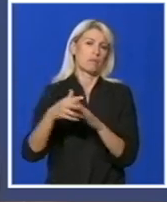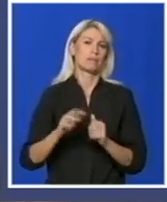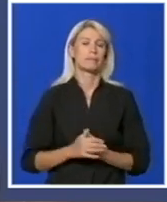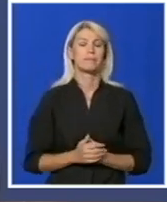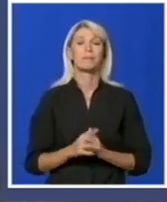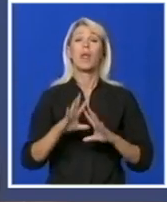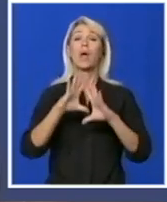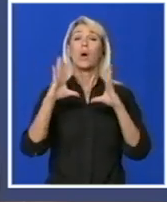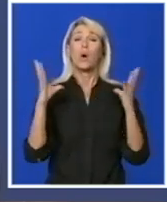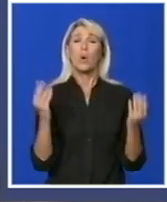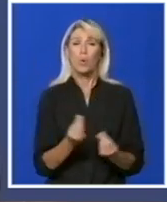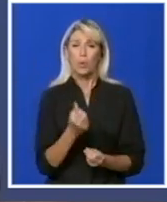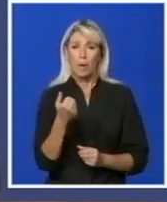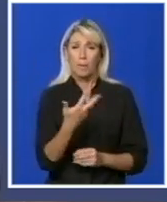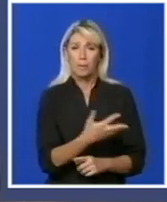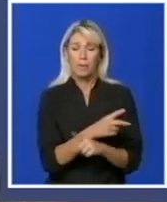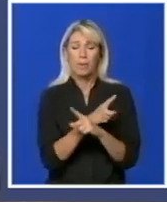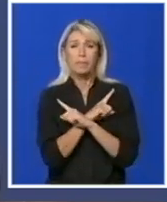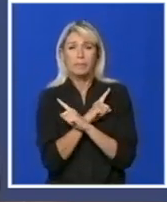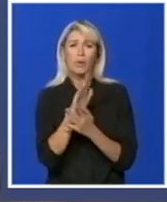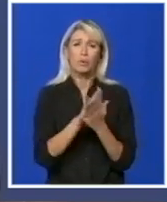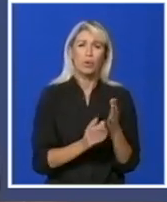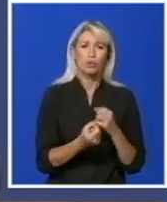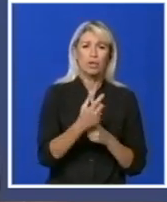Ukupan broj preminulih od početka epidemije je